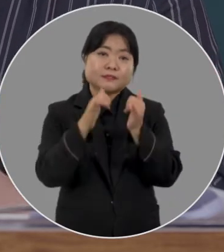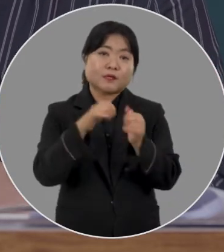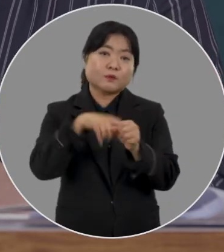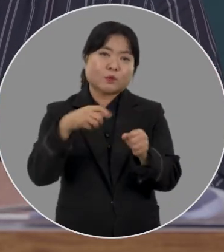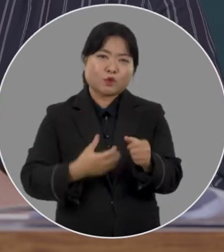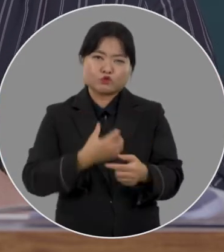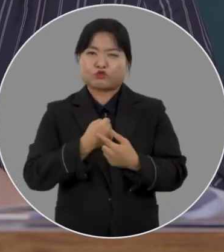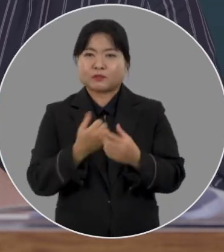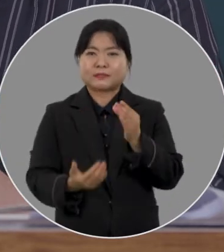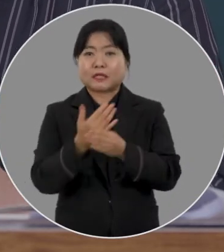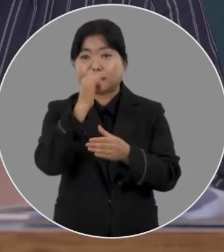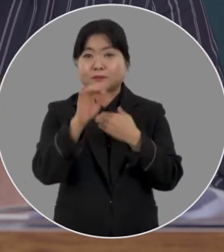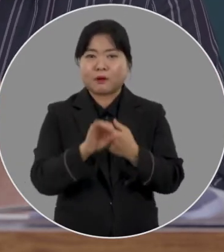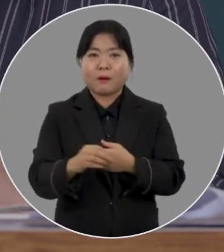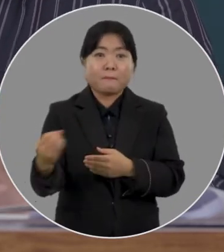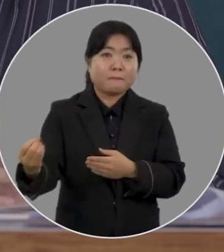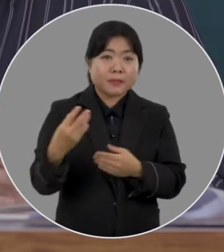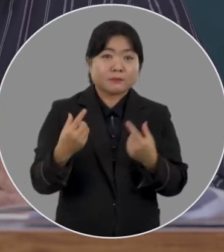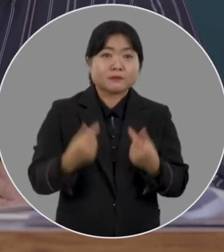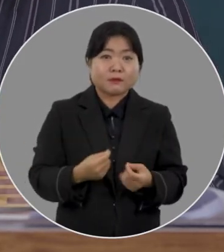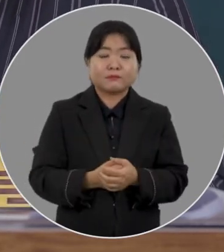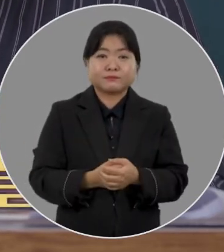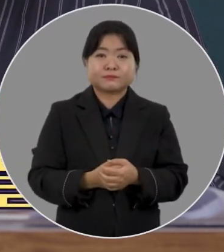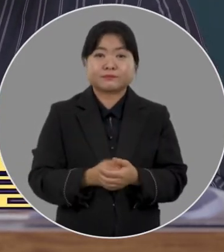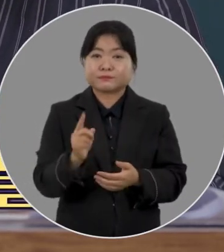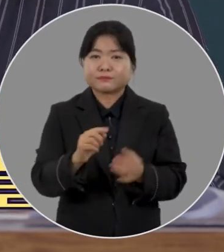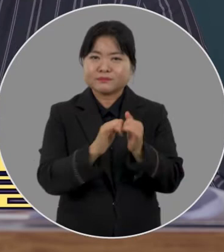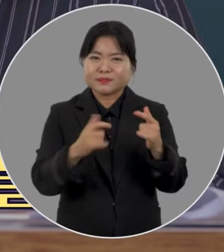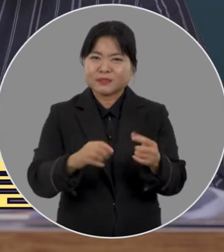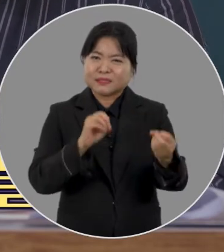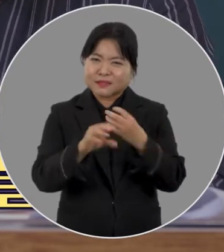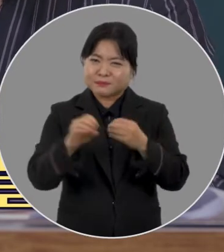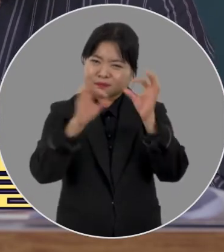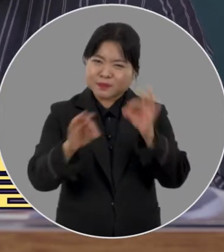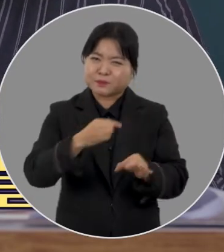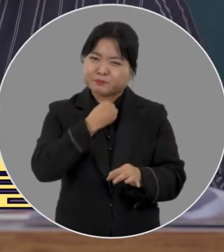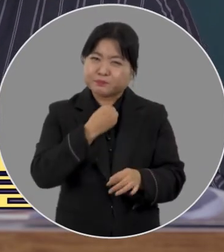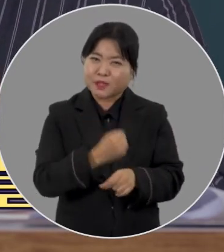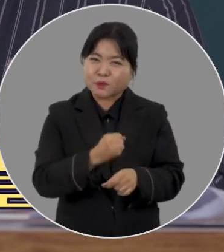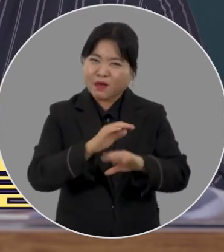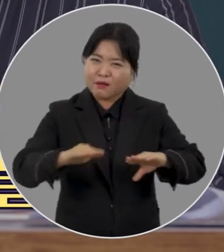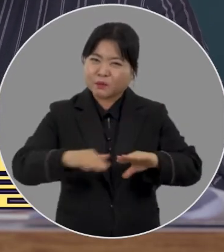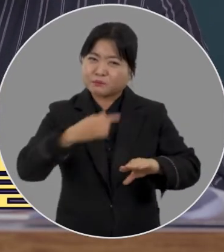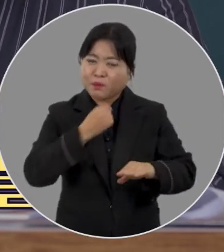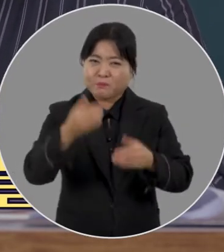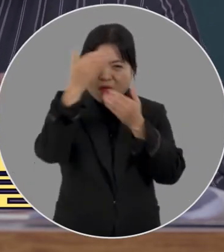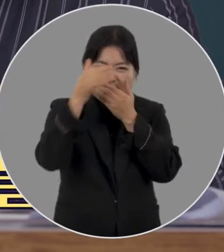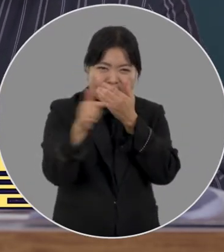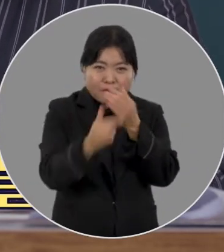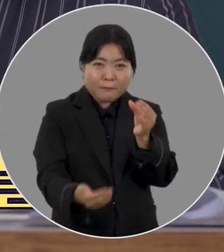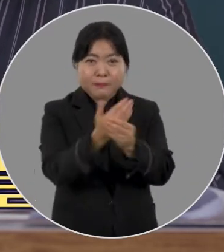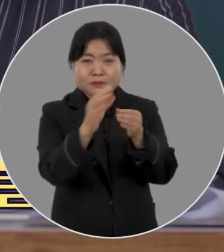좀 충격적인 사건이 있으면 말씀하신 사례에 덧붙여서 사람들이 답을 찾고 싶어 하잖아요. 그러니까 뭐 테러가 발생을 했으면